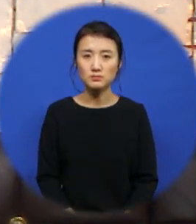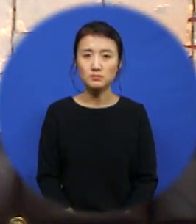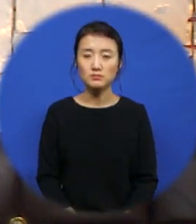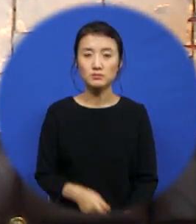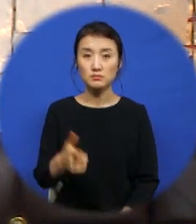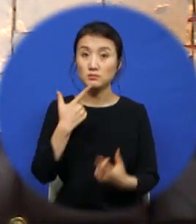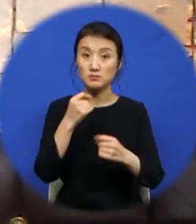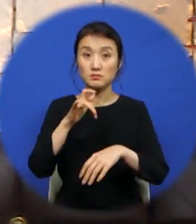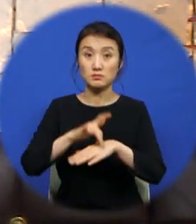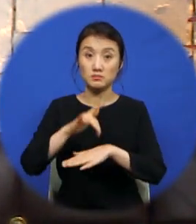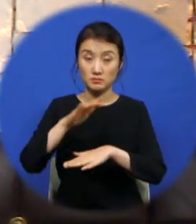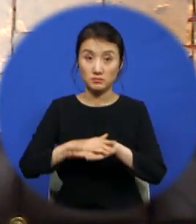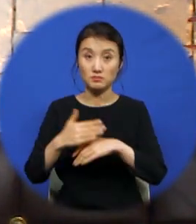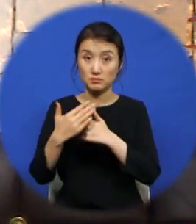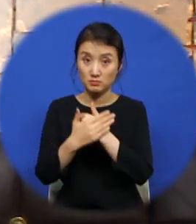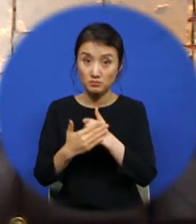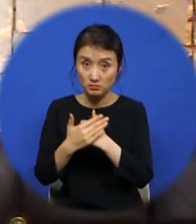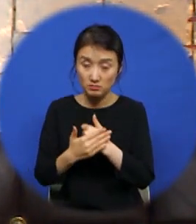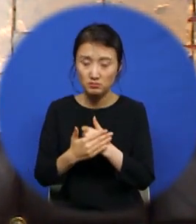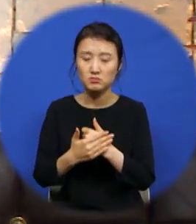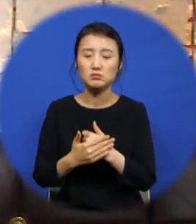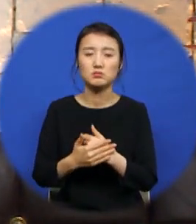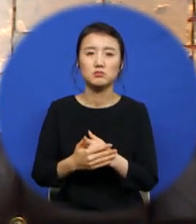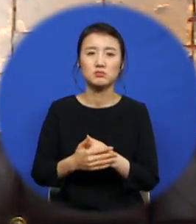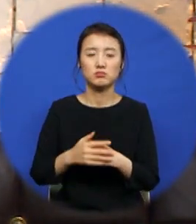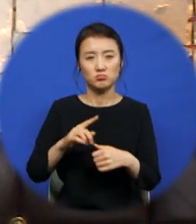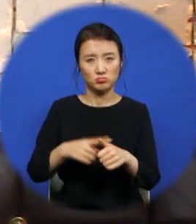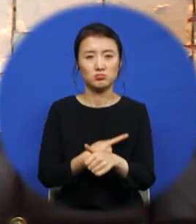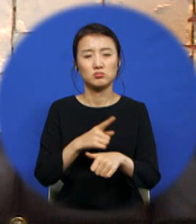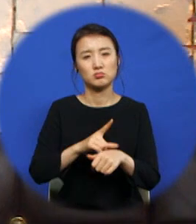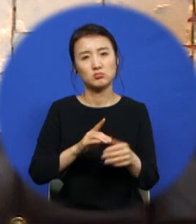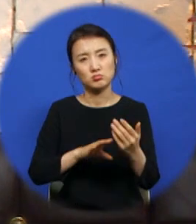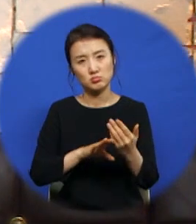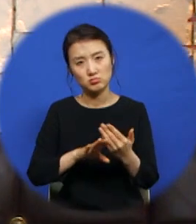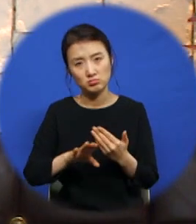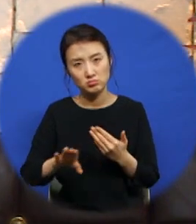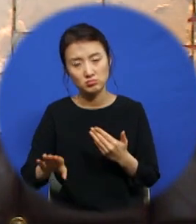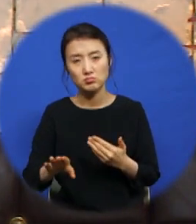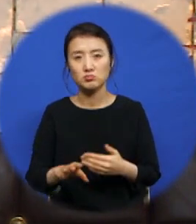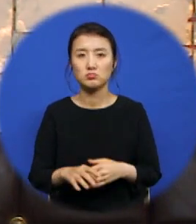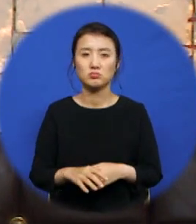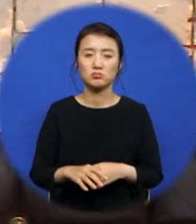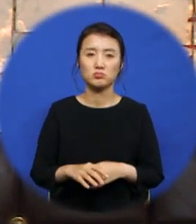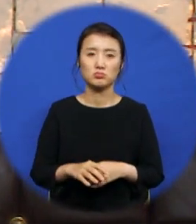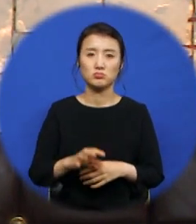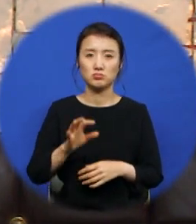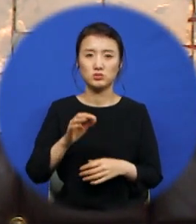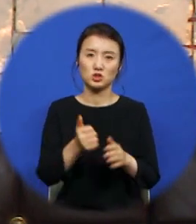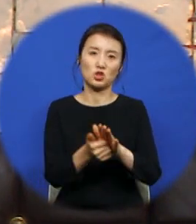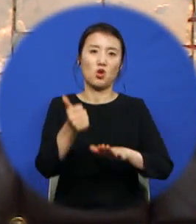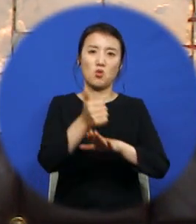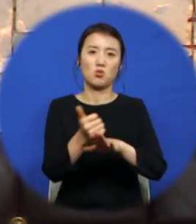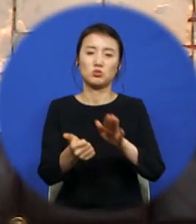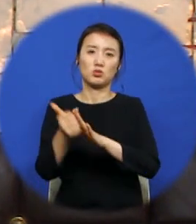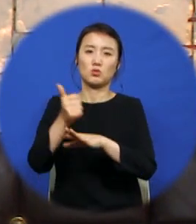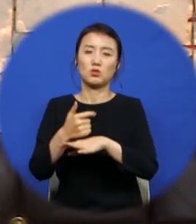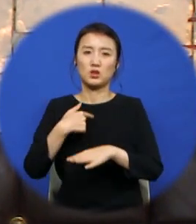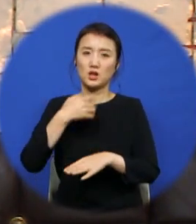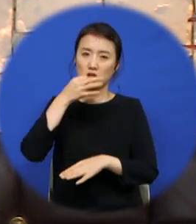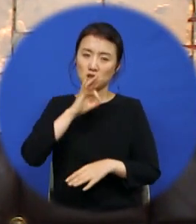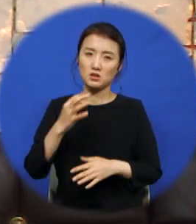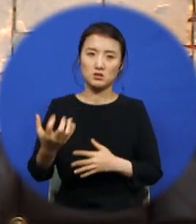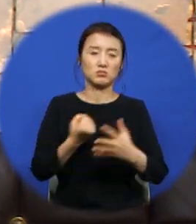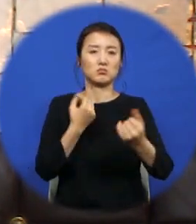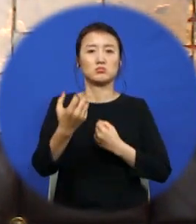습관 때문에 그 양반들은 세월이 흐른 다음에 그냥 기하급수적으로 자기 이익을 가지게 되는 경우가 참 많은 것